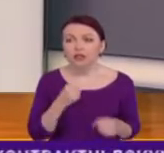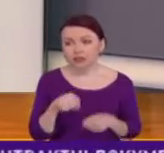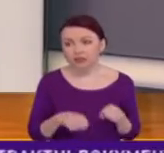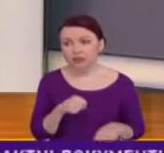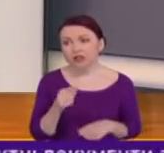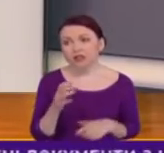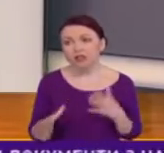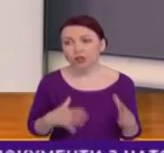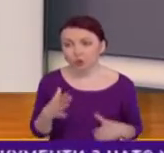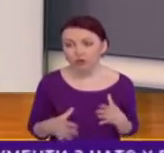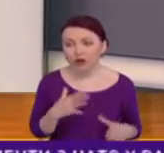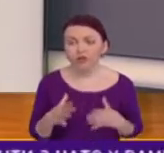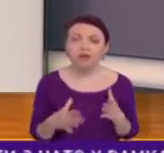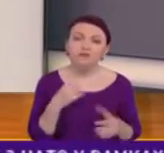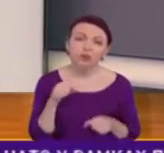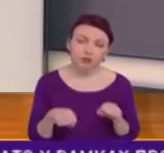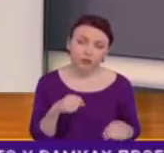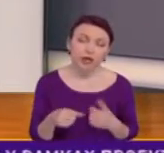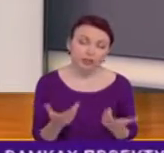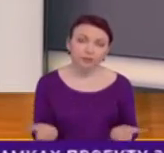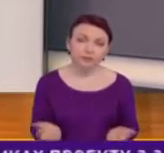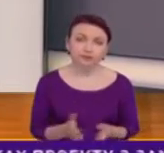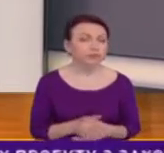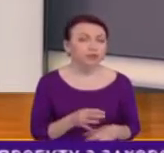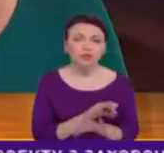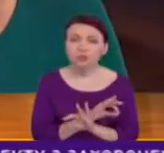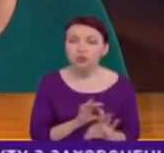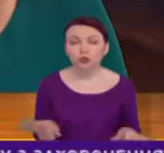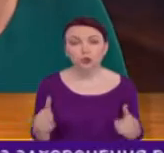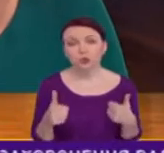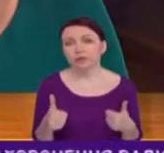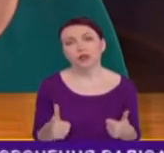тренування на велосипедах. Саме на велосипедах. Це взагалі чудово, класно.